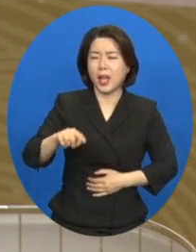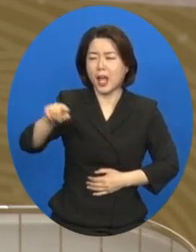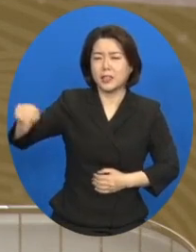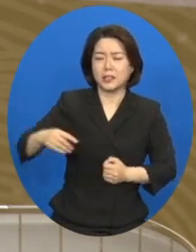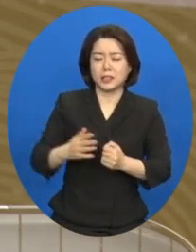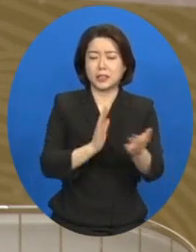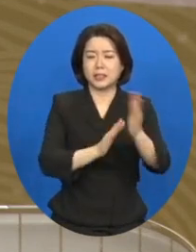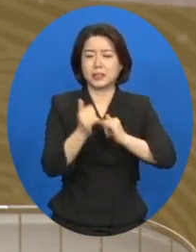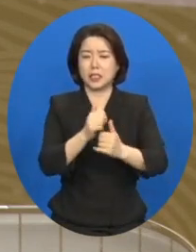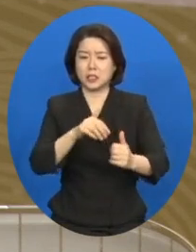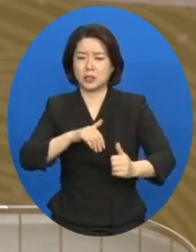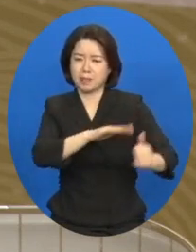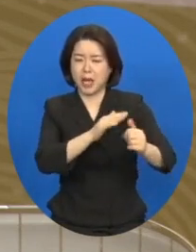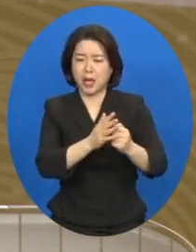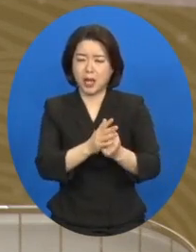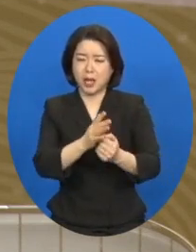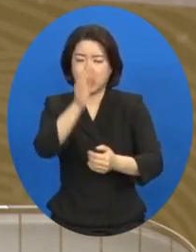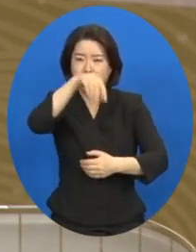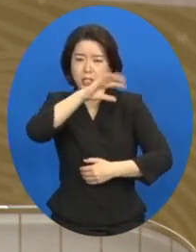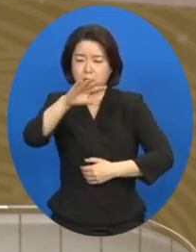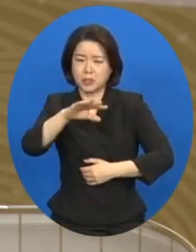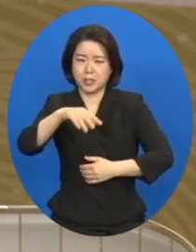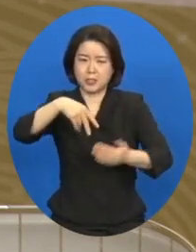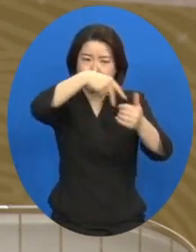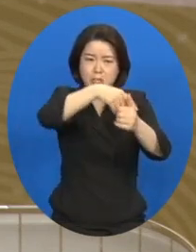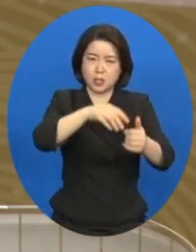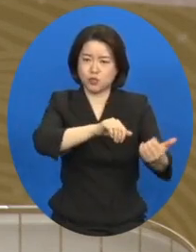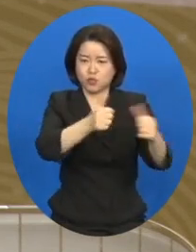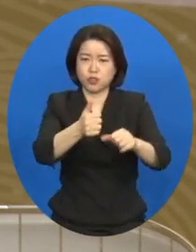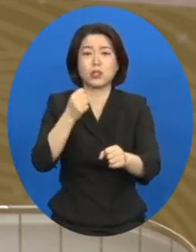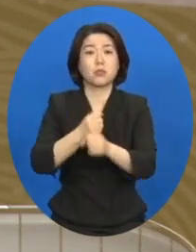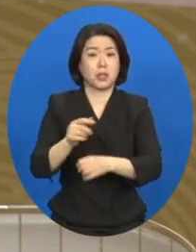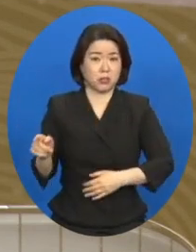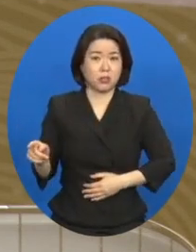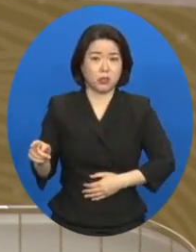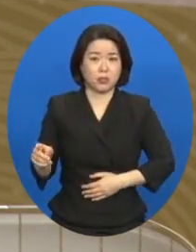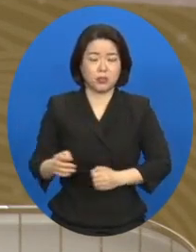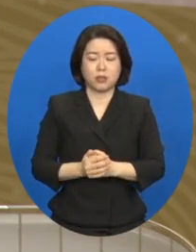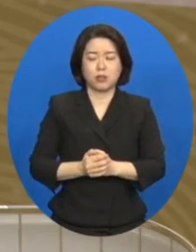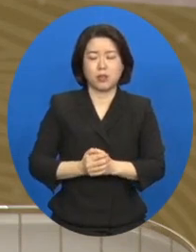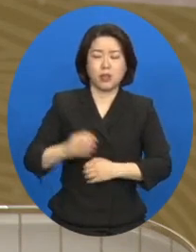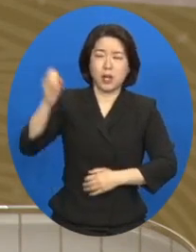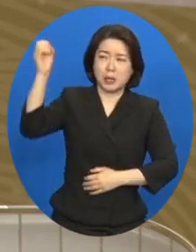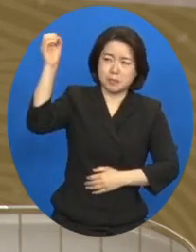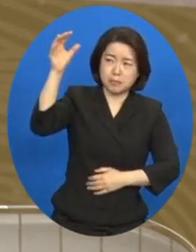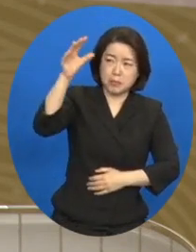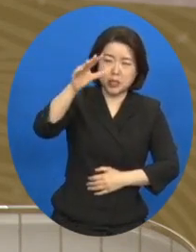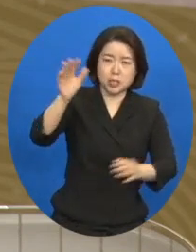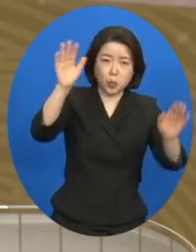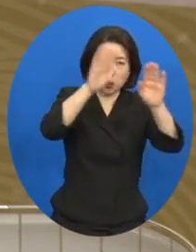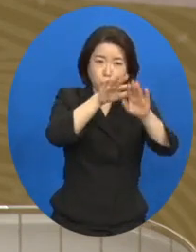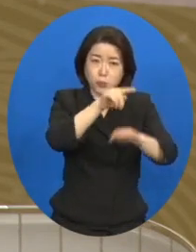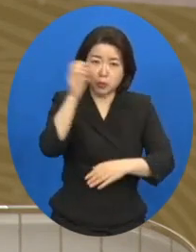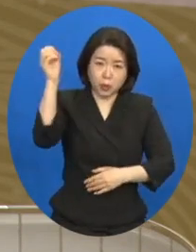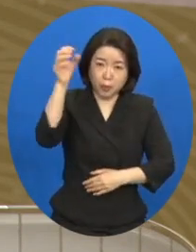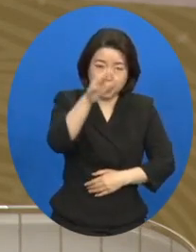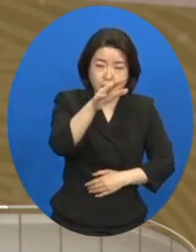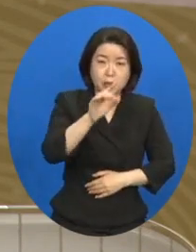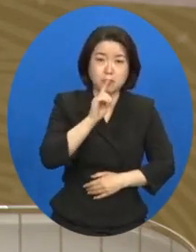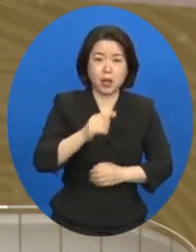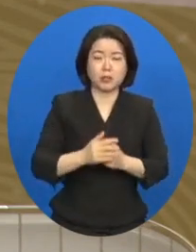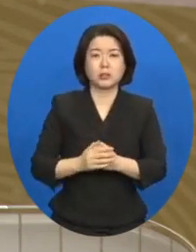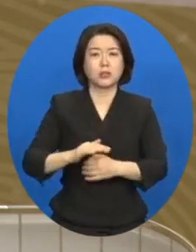배척했고 예수님을 십자가에 죽이기까지 한 거예요. 빛이 어둠 속에 비친다는 말은 사실